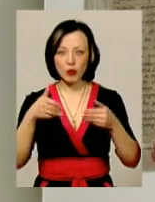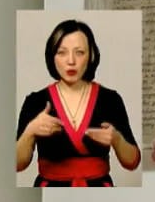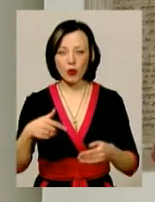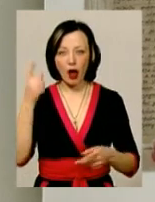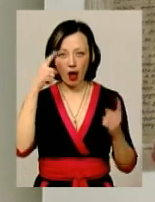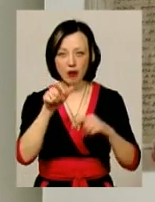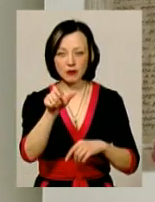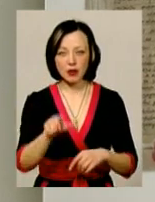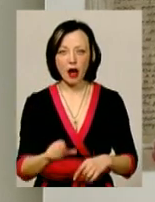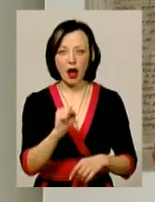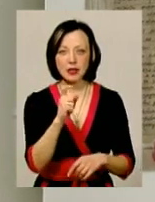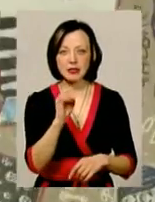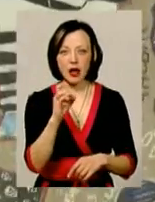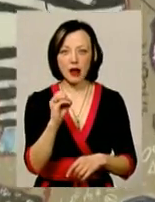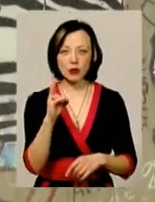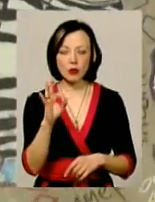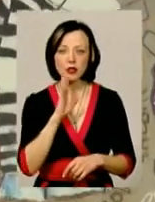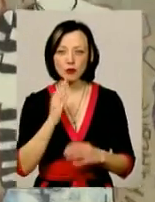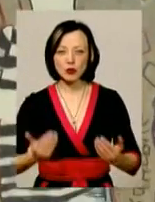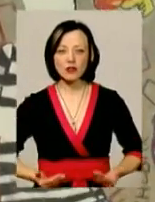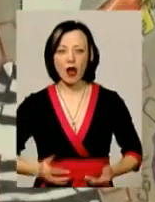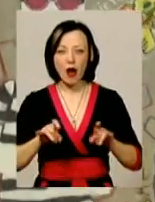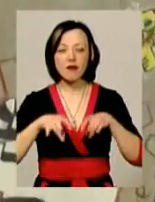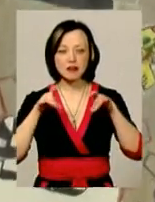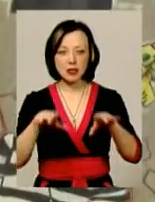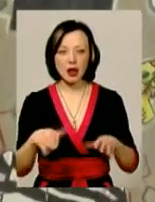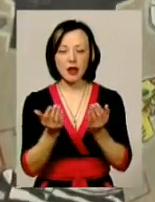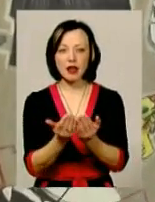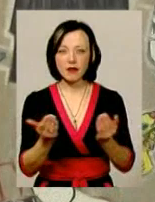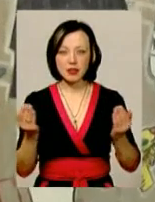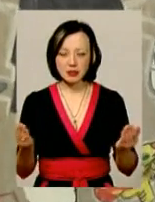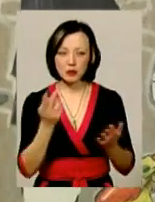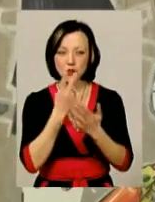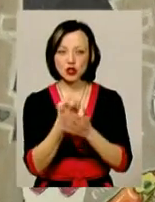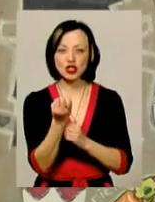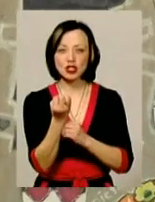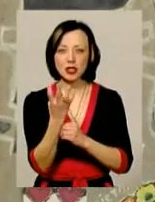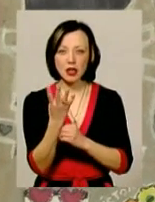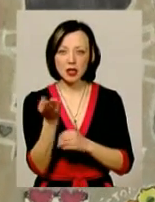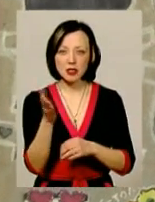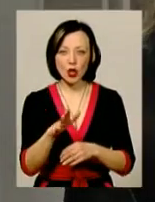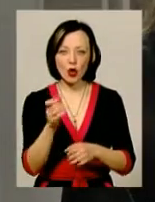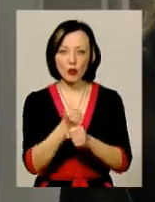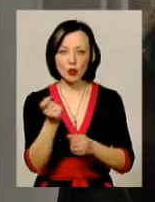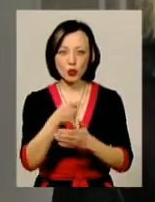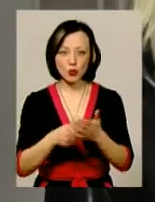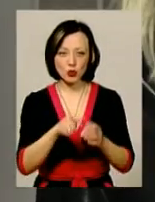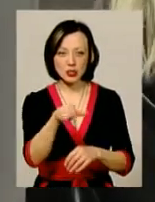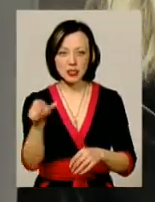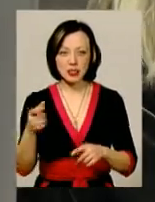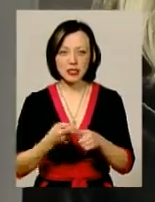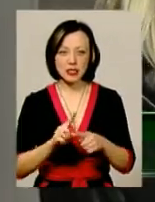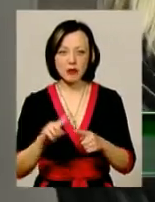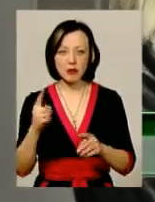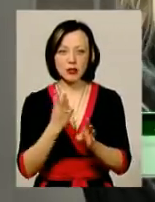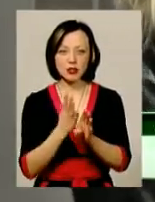локалітетів Аня Азаренко. Наразі дівчина проживає в Австралії. На виставці представлено 14 робіт художниці. Всі роботи – це теж, в першу